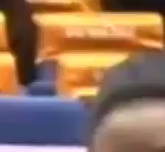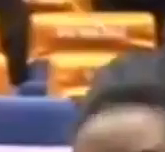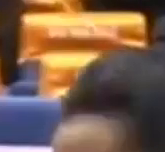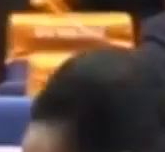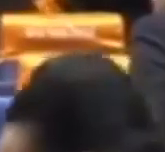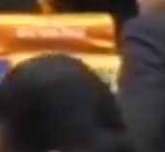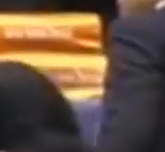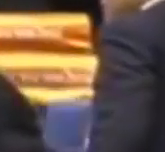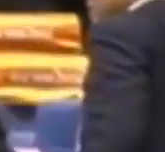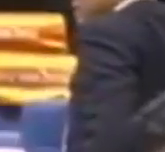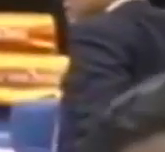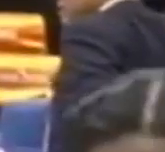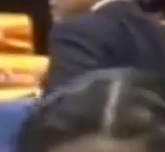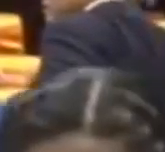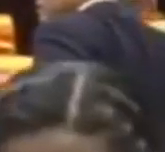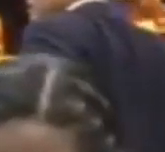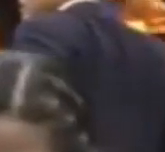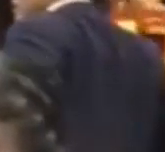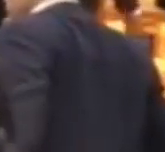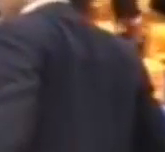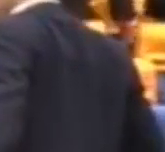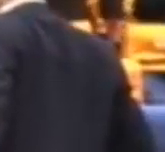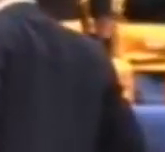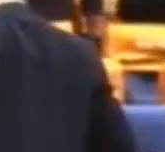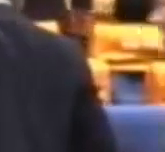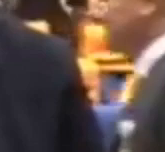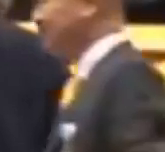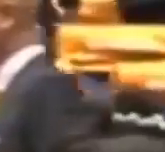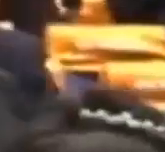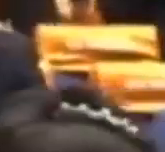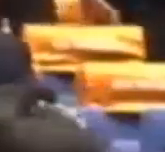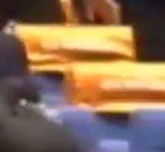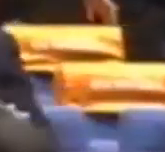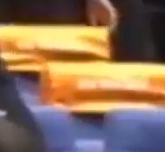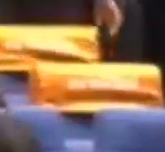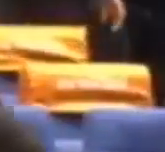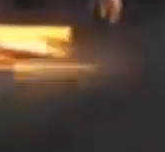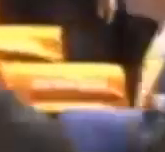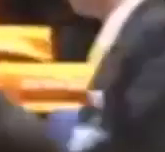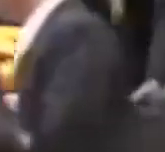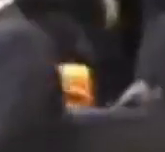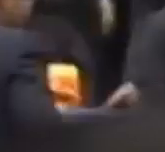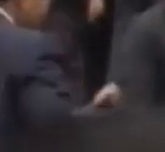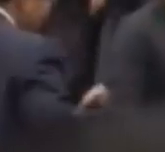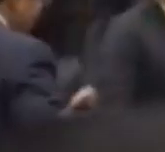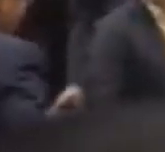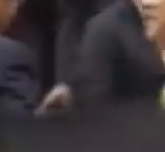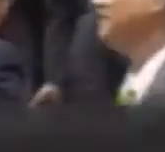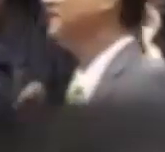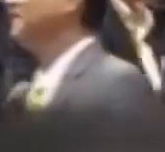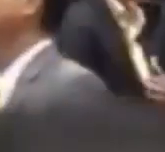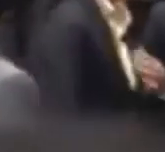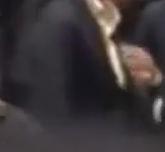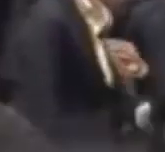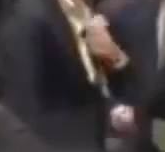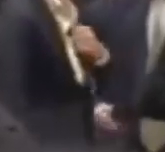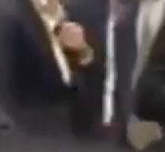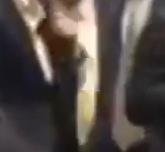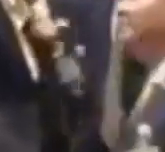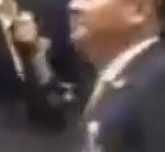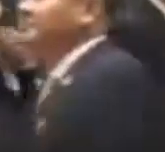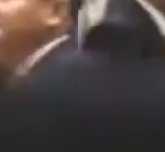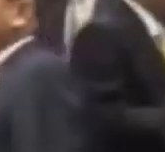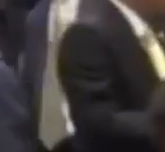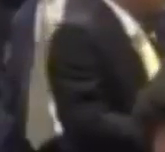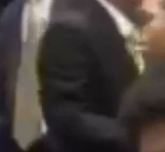ท้ายที่สุดก็มีย ังไม่ได้ข้อยุติ มีผู้เสนอว่าให้ ให ้พักการประชุม การประชุมไปก่อนและ